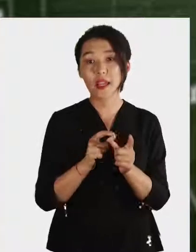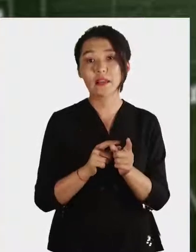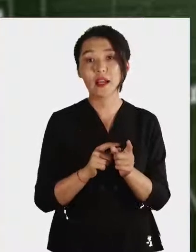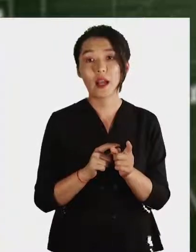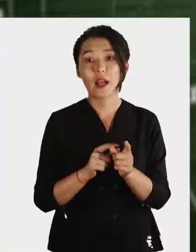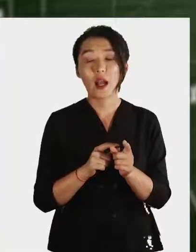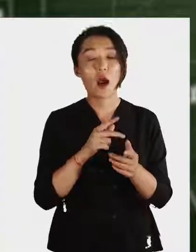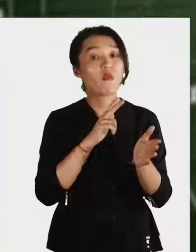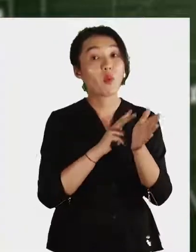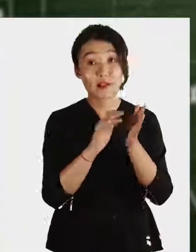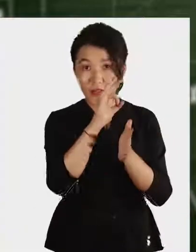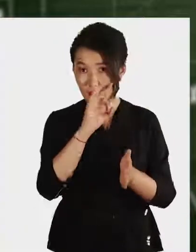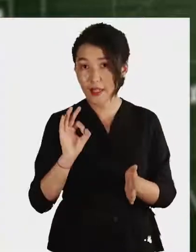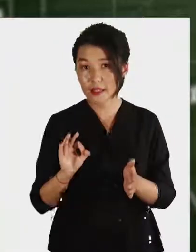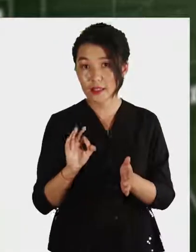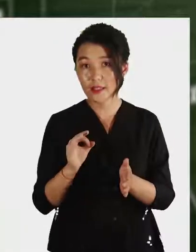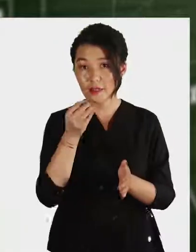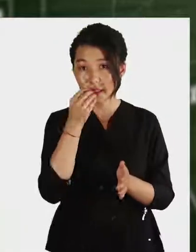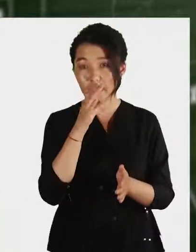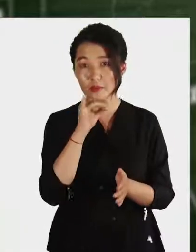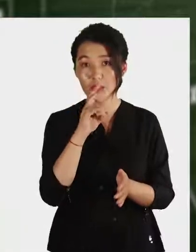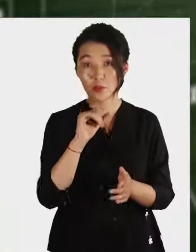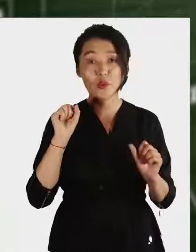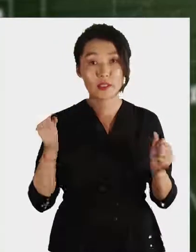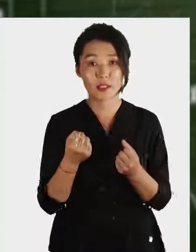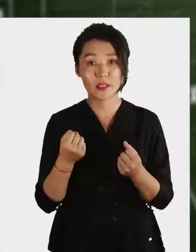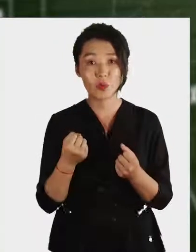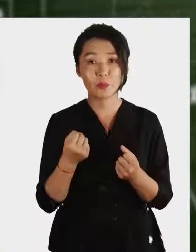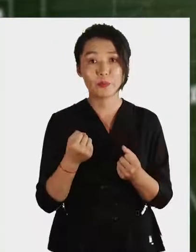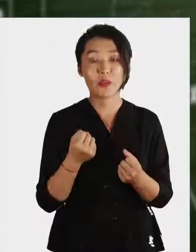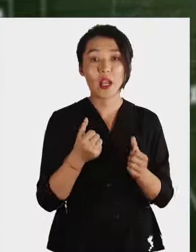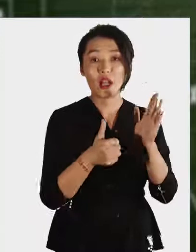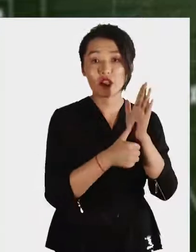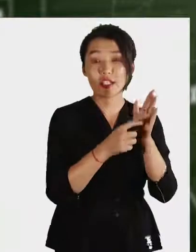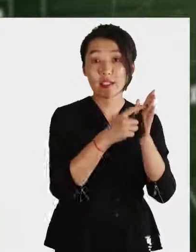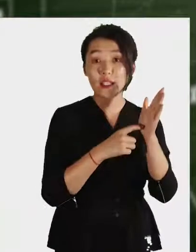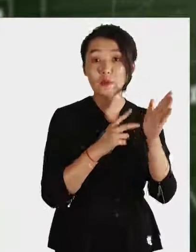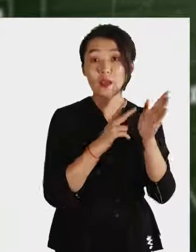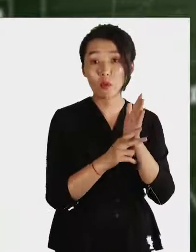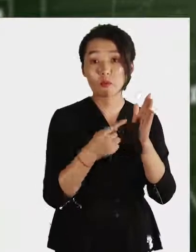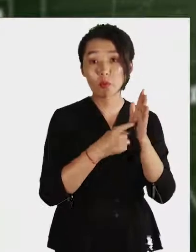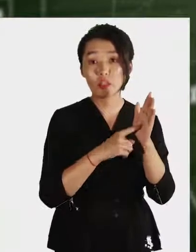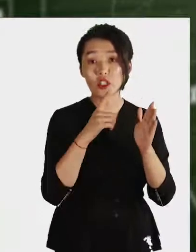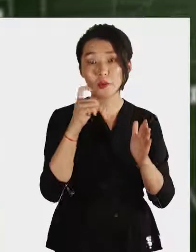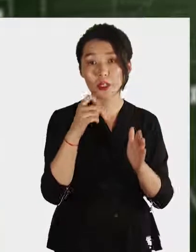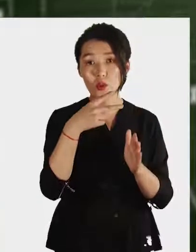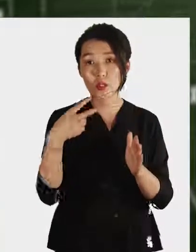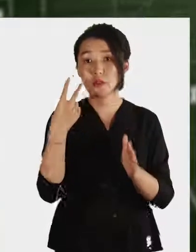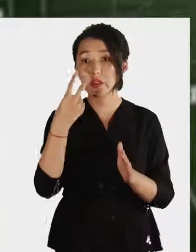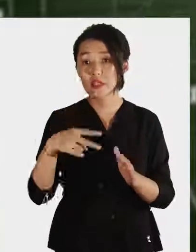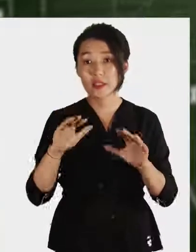8% – это съел Винни-Пух за зиму. Второе действие – 6 делим на 80, умножаем на